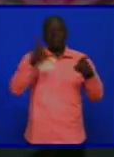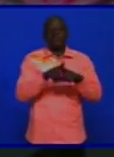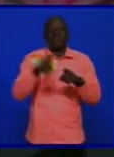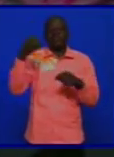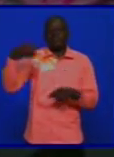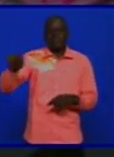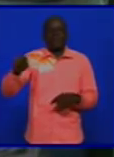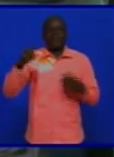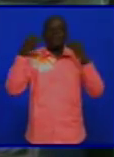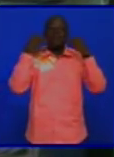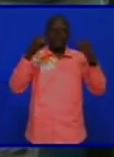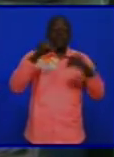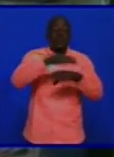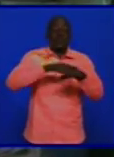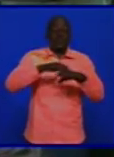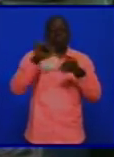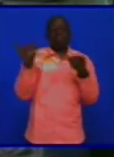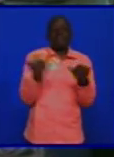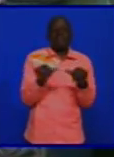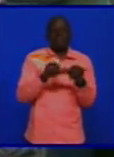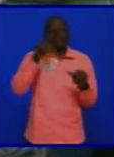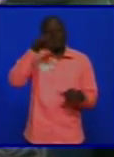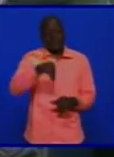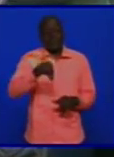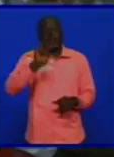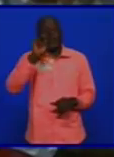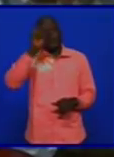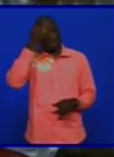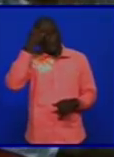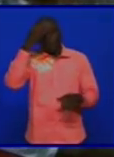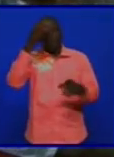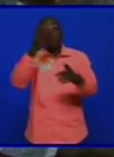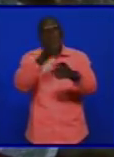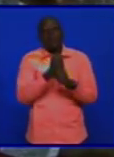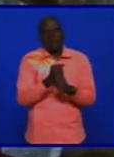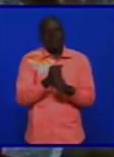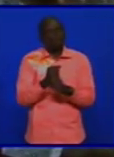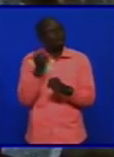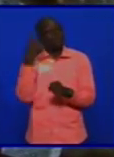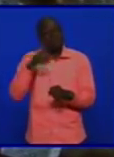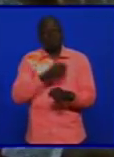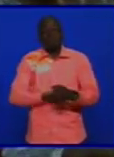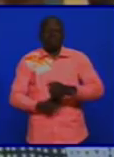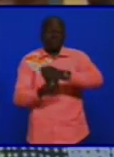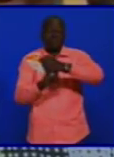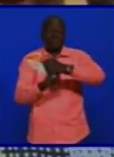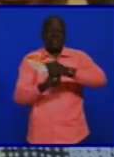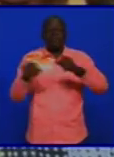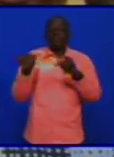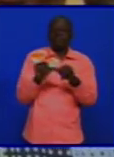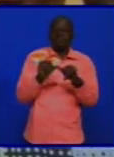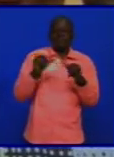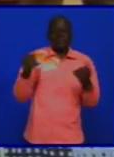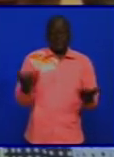sur les mesures que le gouvernement est en train de prendre pour renforcer la sécurité. Ces mesures-là